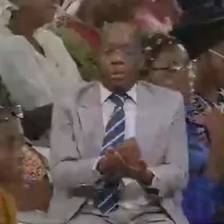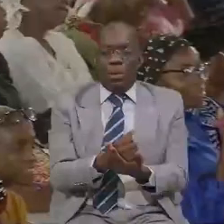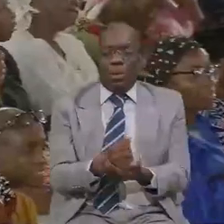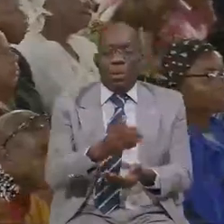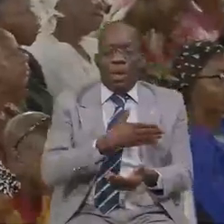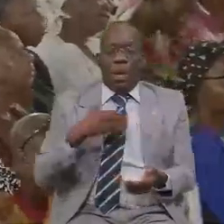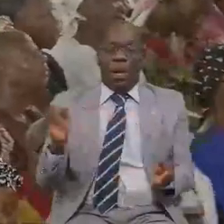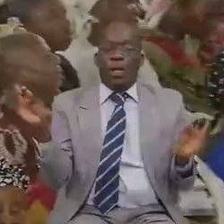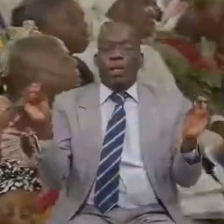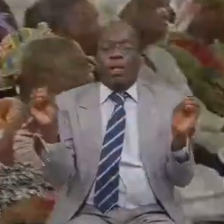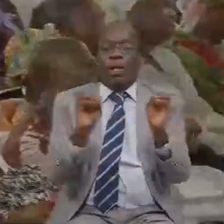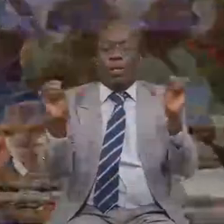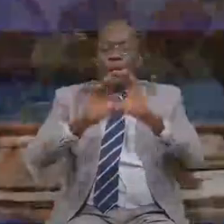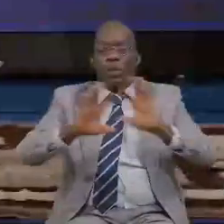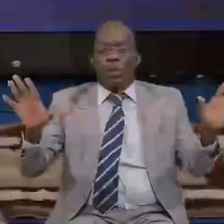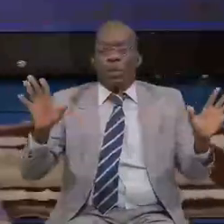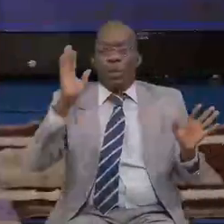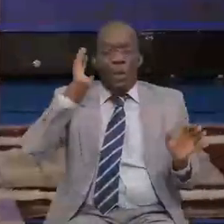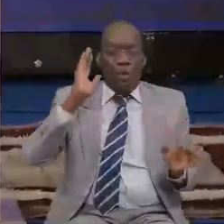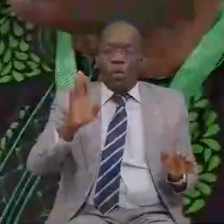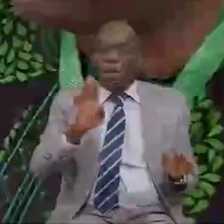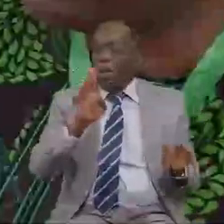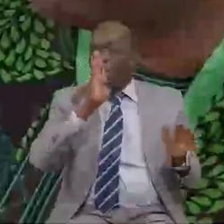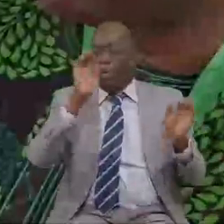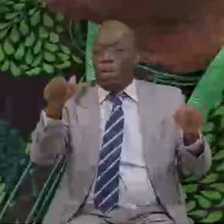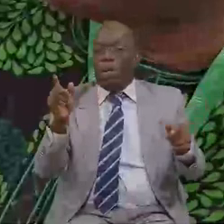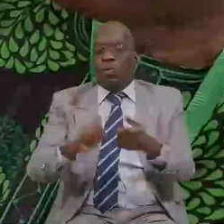Et rien ne pourra te nuire.